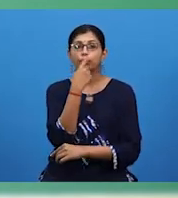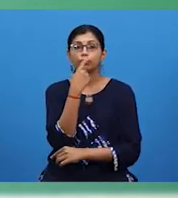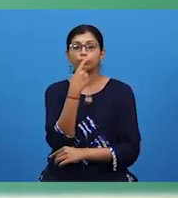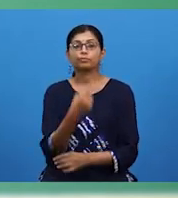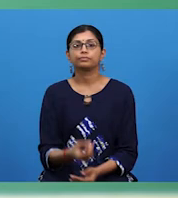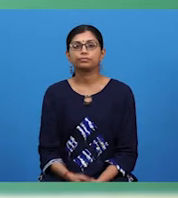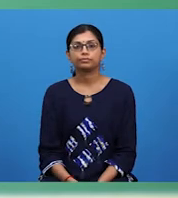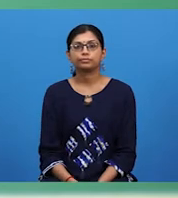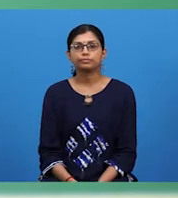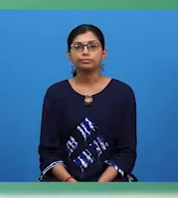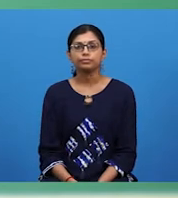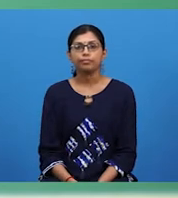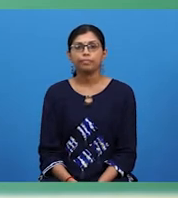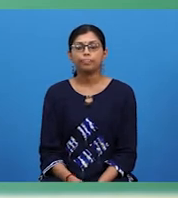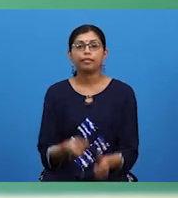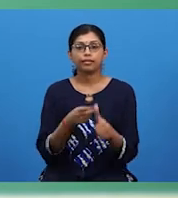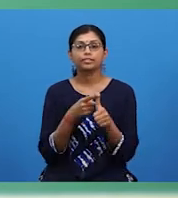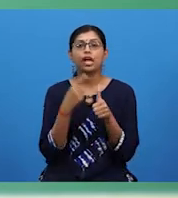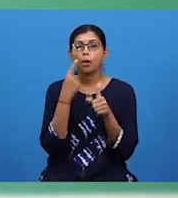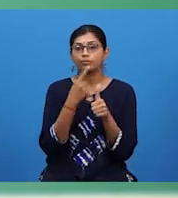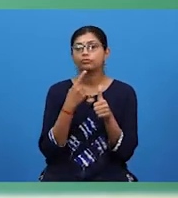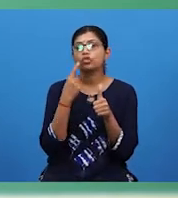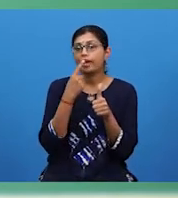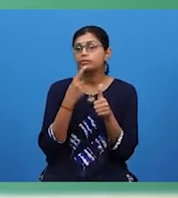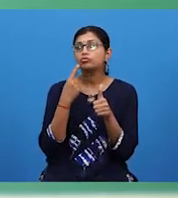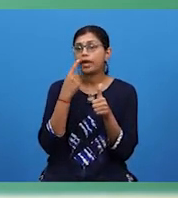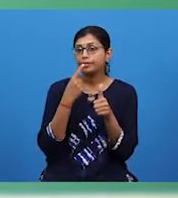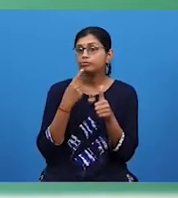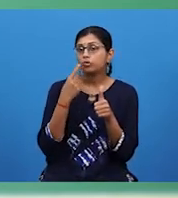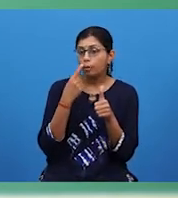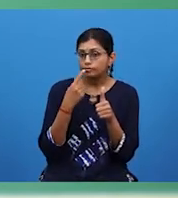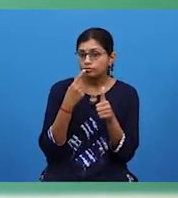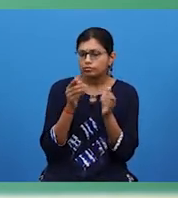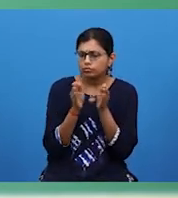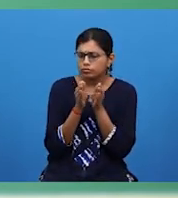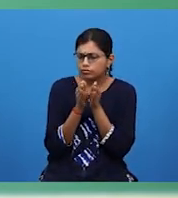Di mulut, makanan dikunyah oleh gigi menjadi cebisan-cebisan kecil.